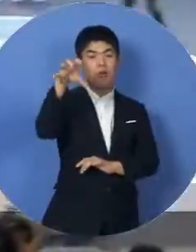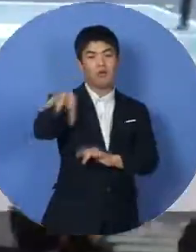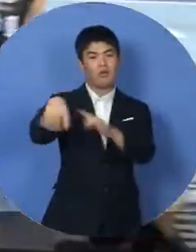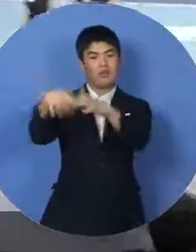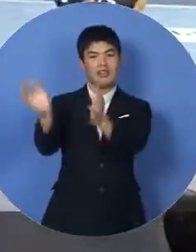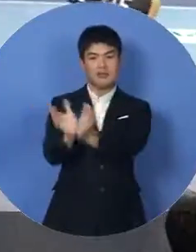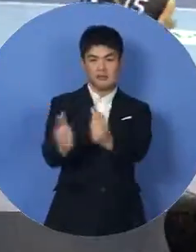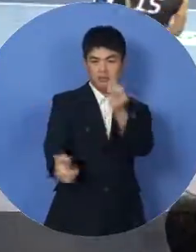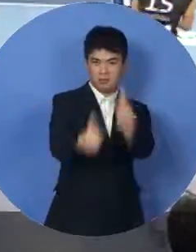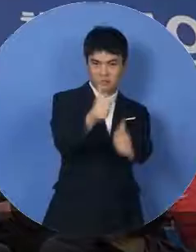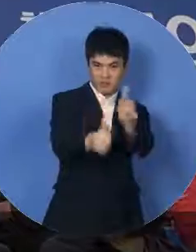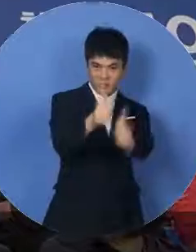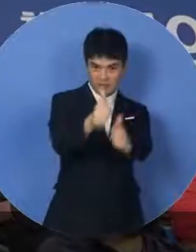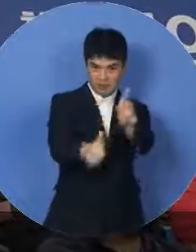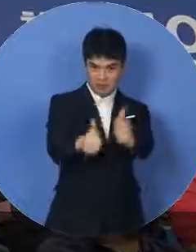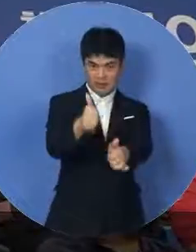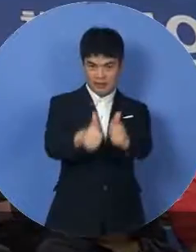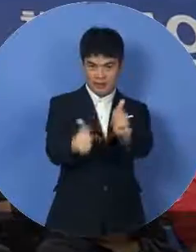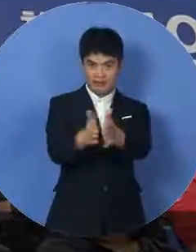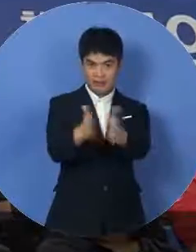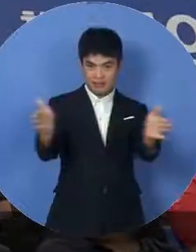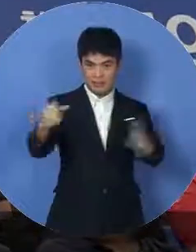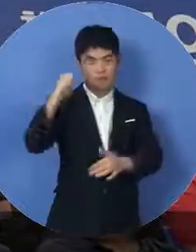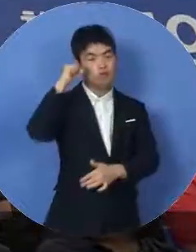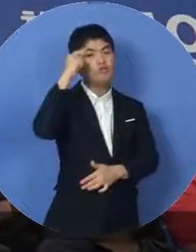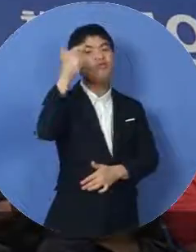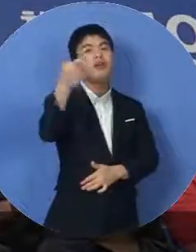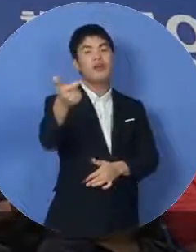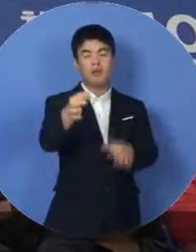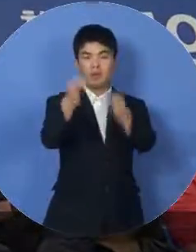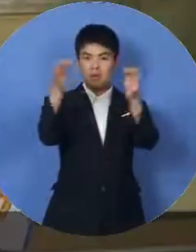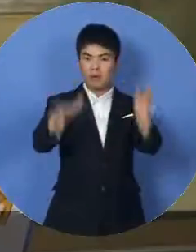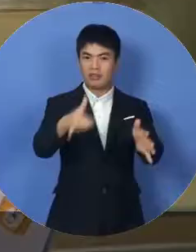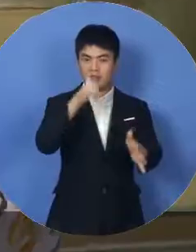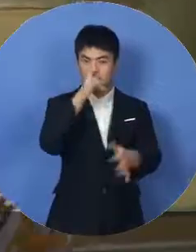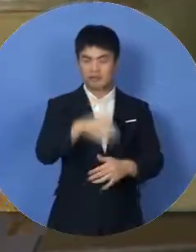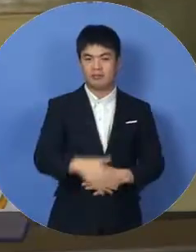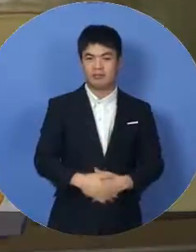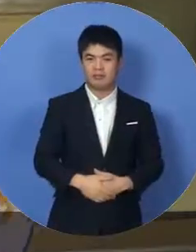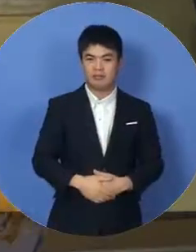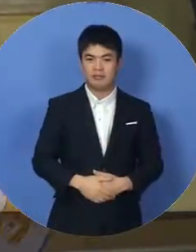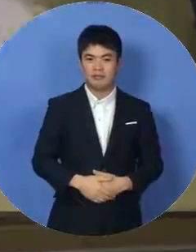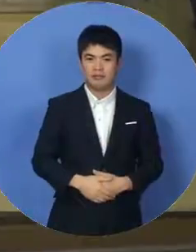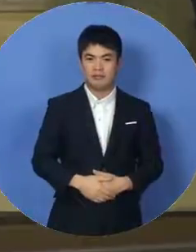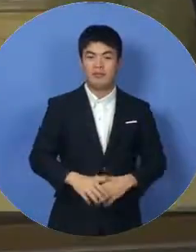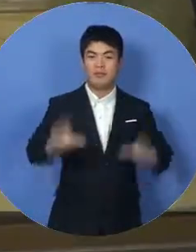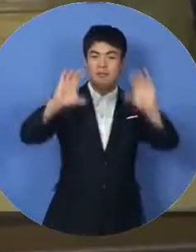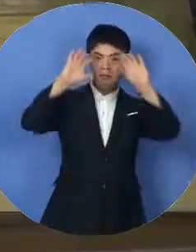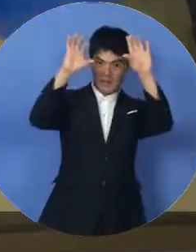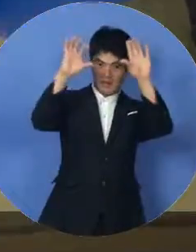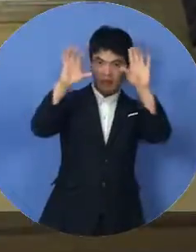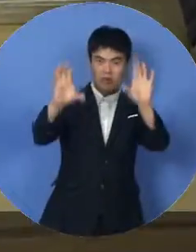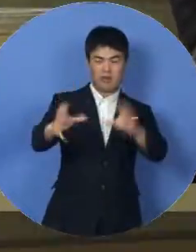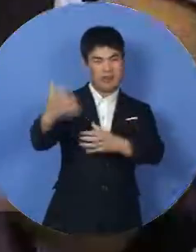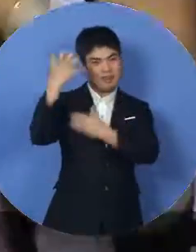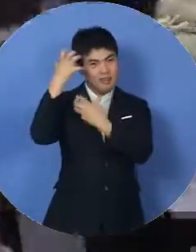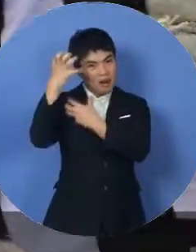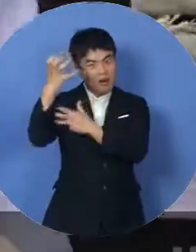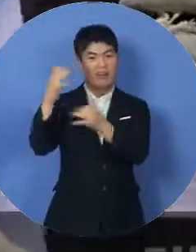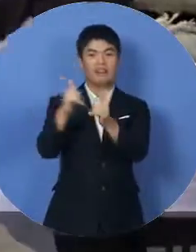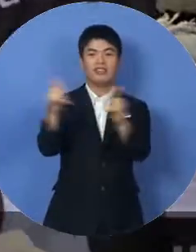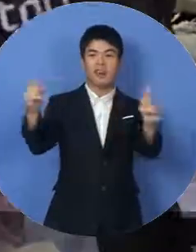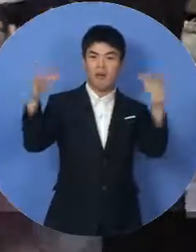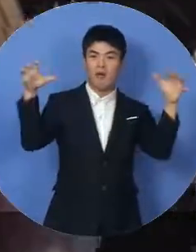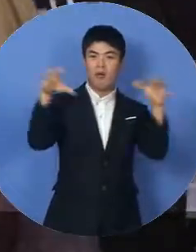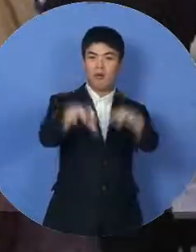오르게 되었는데요. 유관순 체육관에서 열린 개막전에는 수많은 배구 팬들이 몰려 대구 특별시 천안의 뜨거운